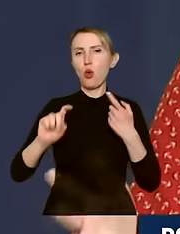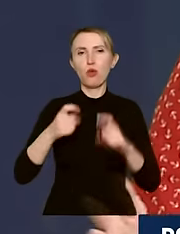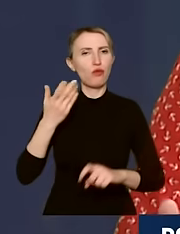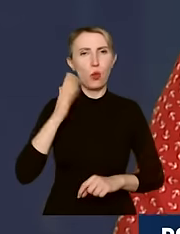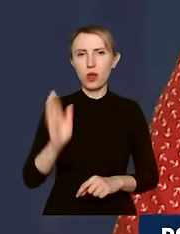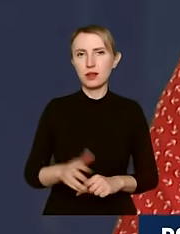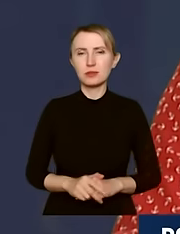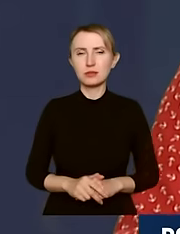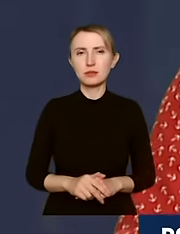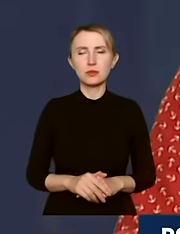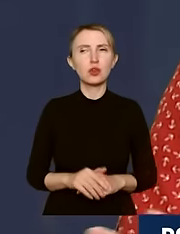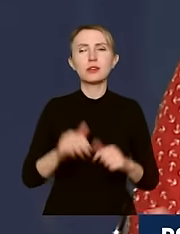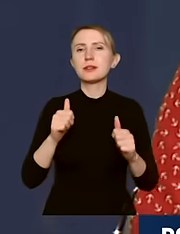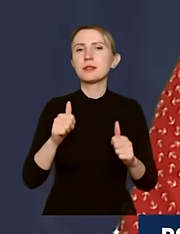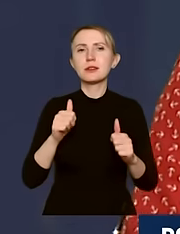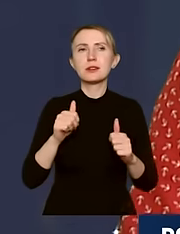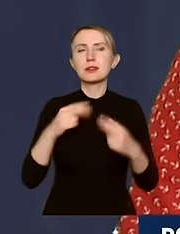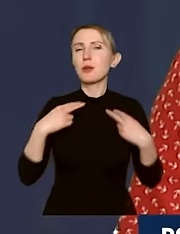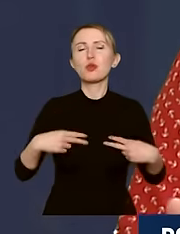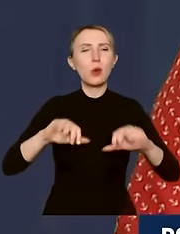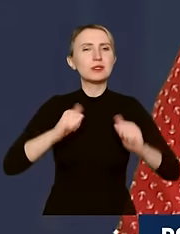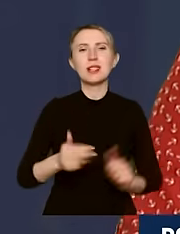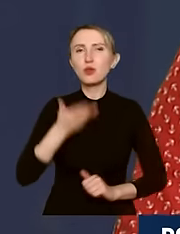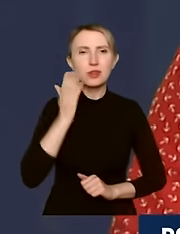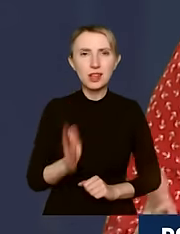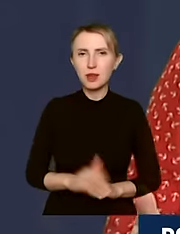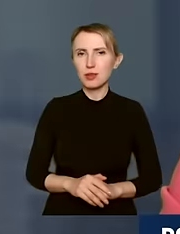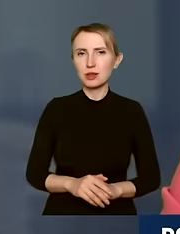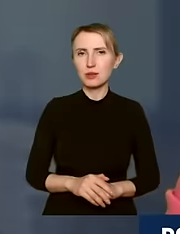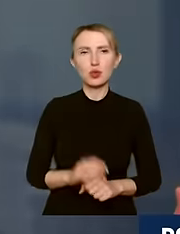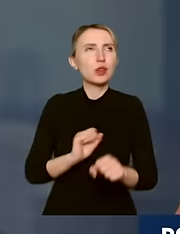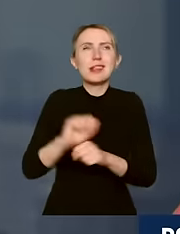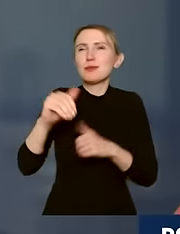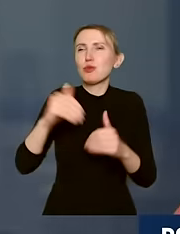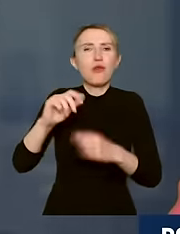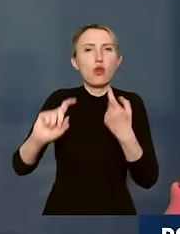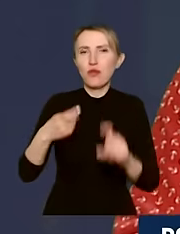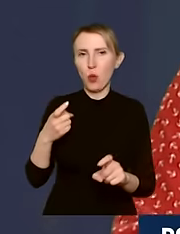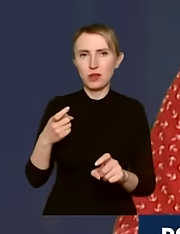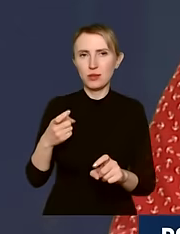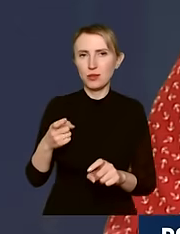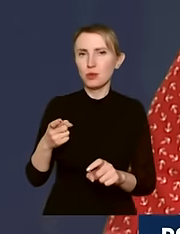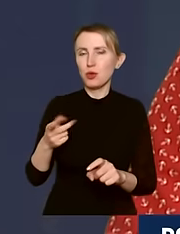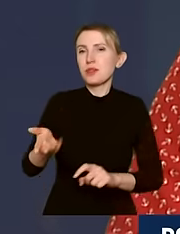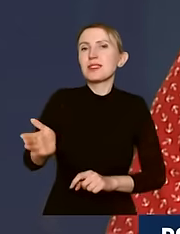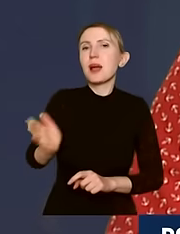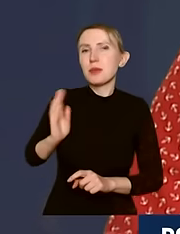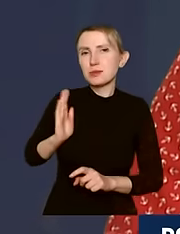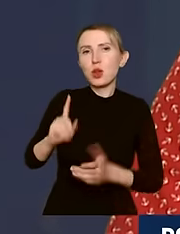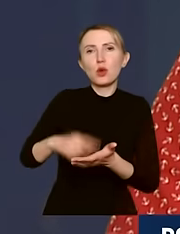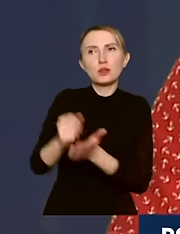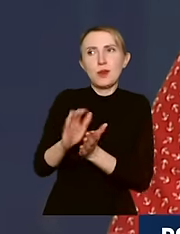nie zostanie postawiony przed Trybunałem Stanu, no bo też dodajmy, to nie jest możliwość odwołania, zdrowa, bo prawda? Tu mamy bezpiecznik na poziomie